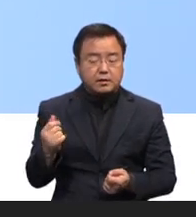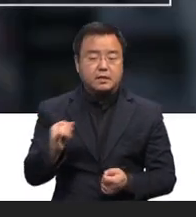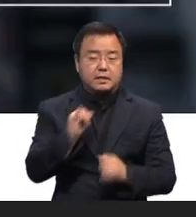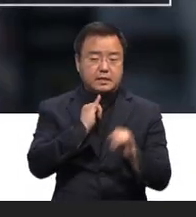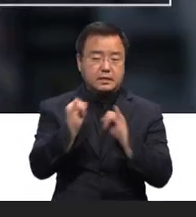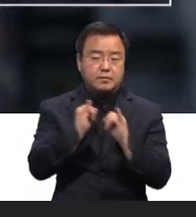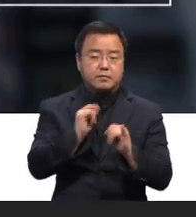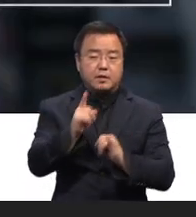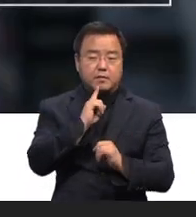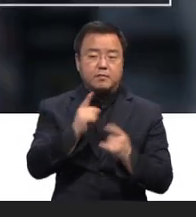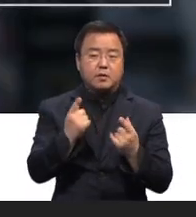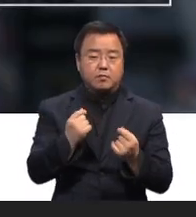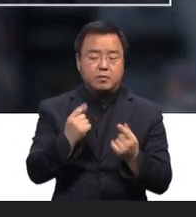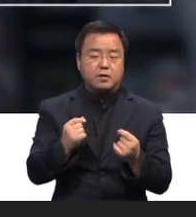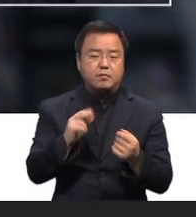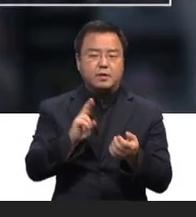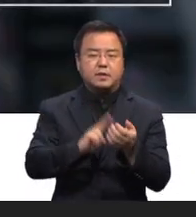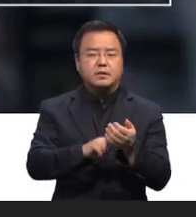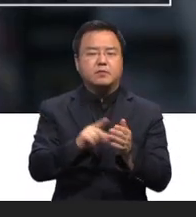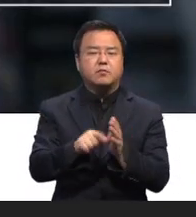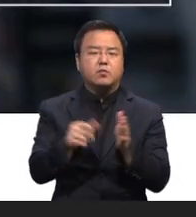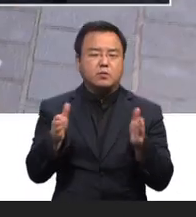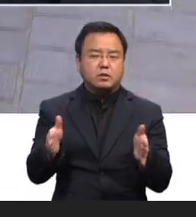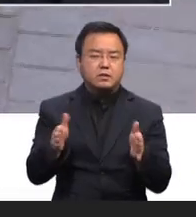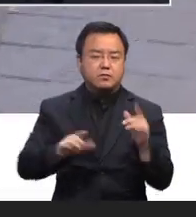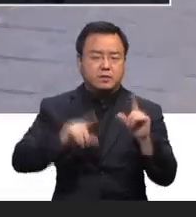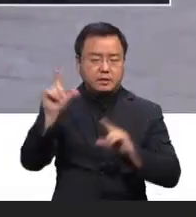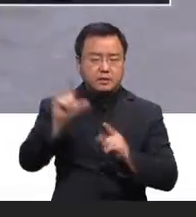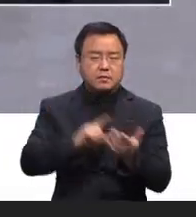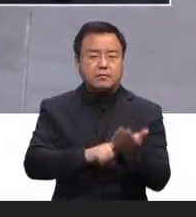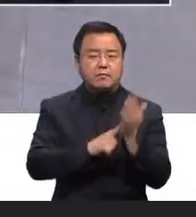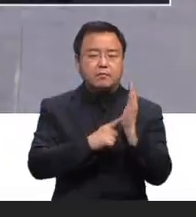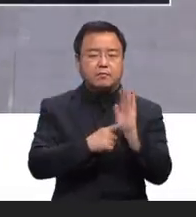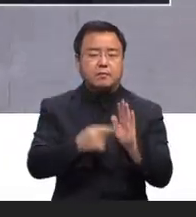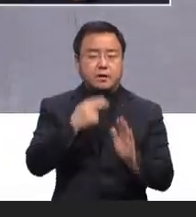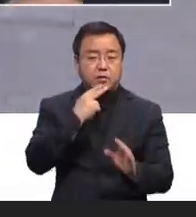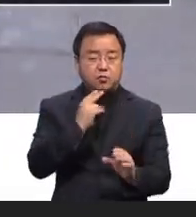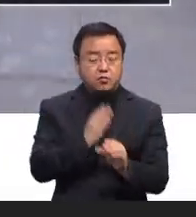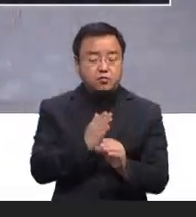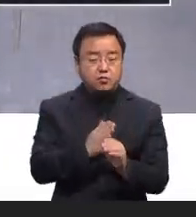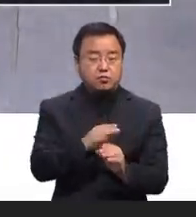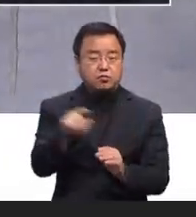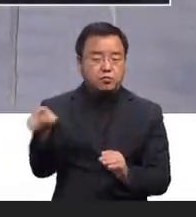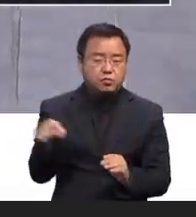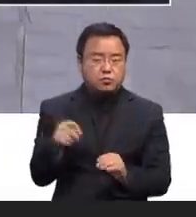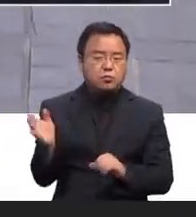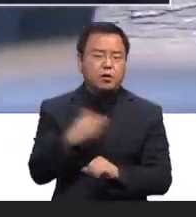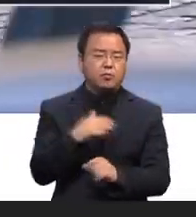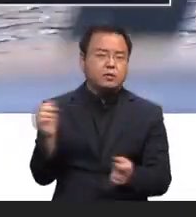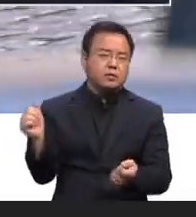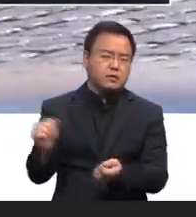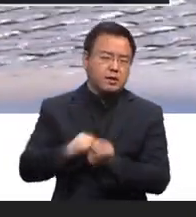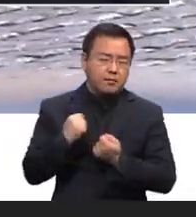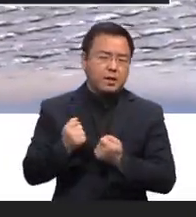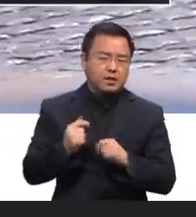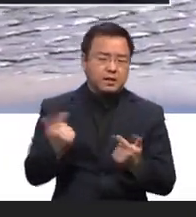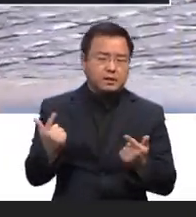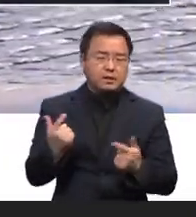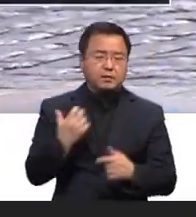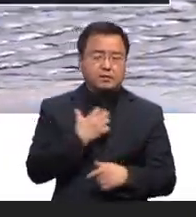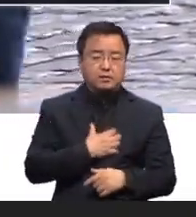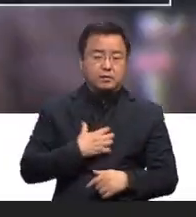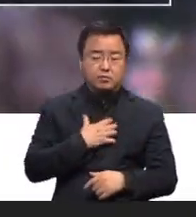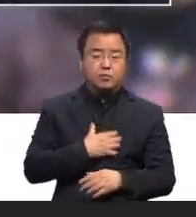사람들처럼 잠복기 라 아직 증상이 안 나타나고 있는 사람들에게서도 전염되는 것이 아니냐 이런 우려도 있는 상황인데요